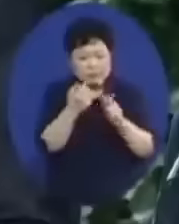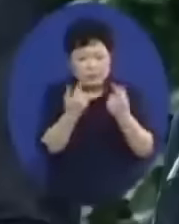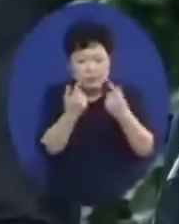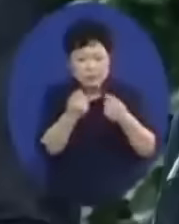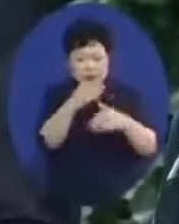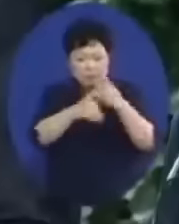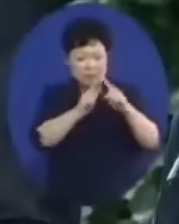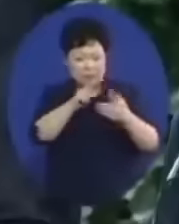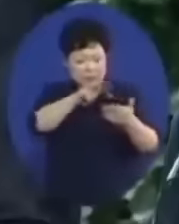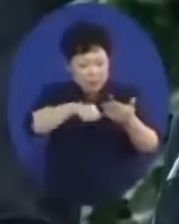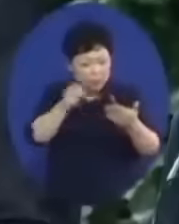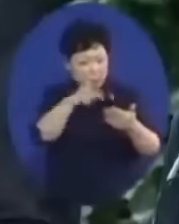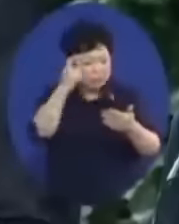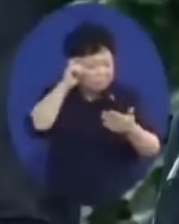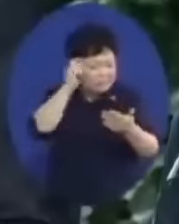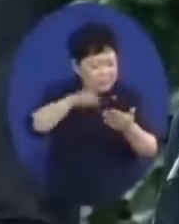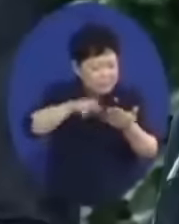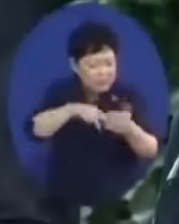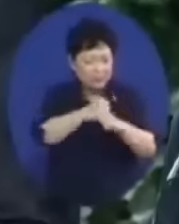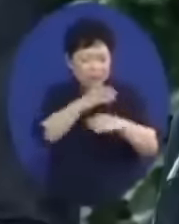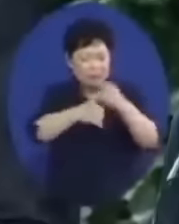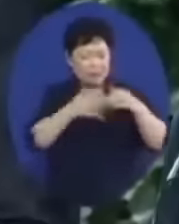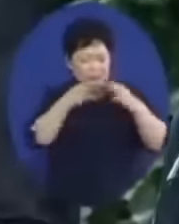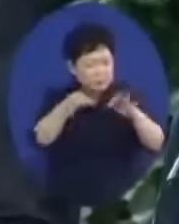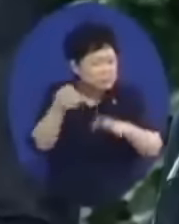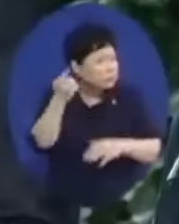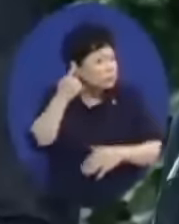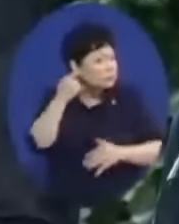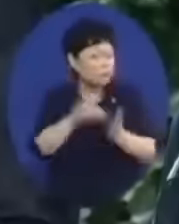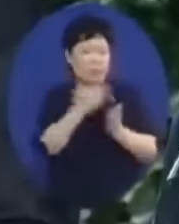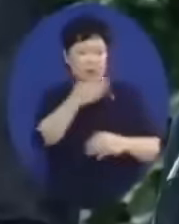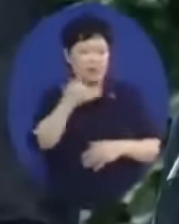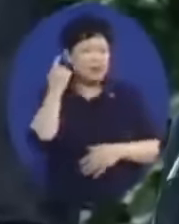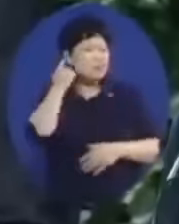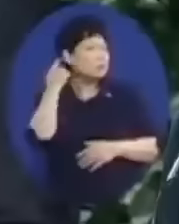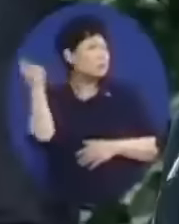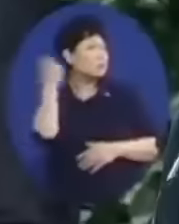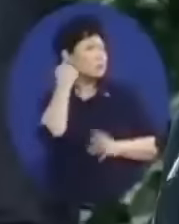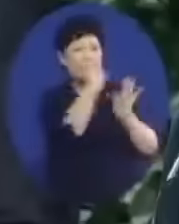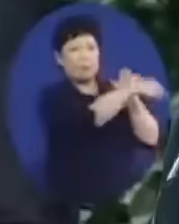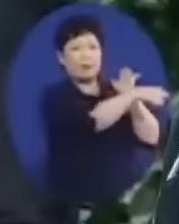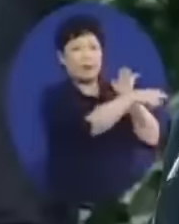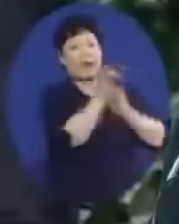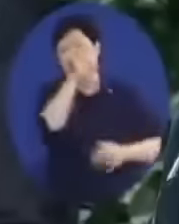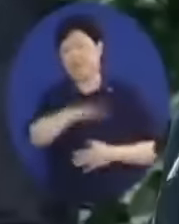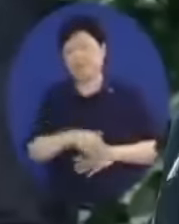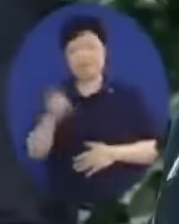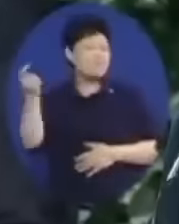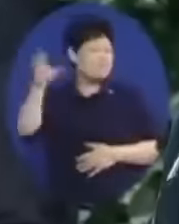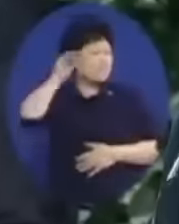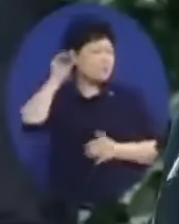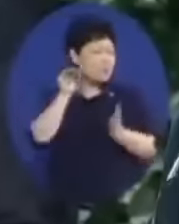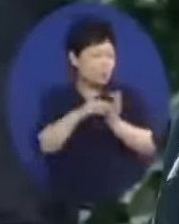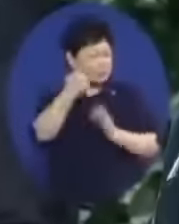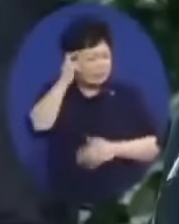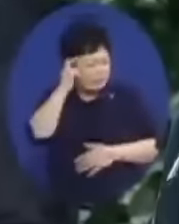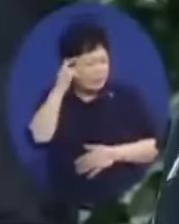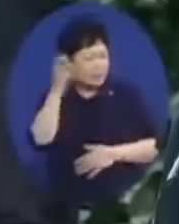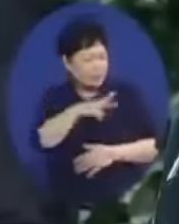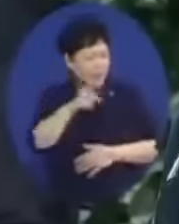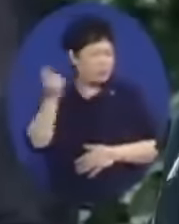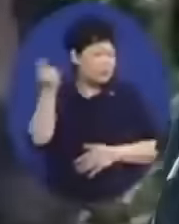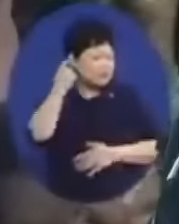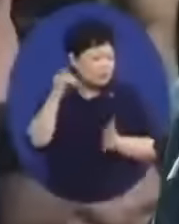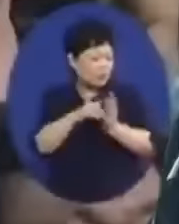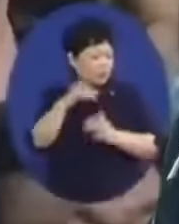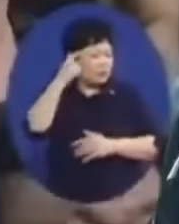내 것이 되고 하나님의 음성을 들을 수 있는 것입니다. 그냥 한쪽 귀로 듣고 흘리면 안 돼요. 듣고 난 다음 또 생각하고 또